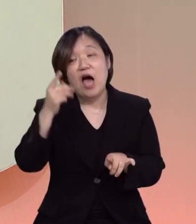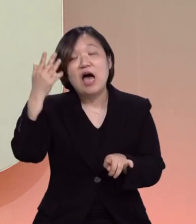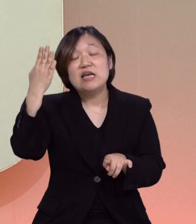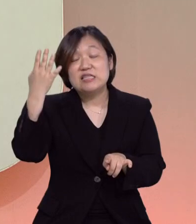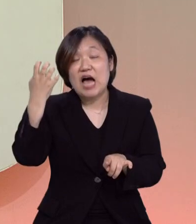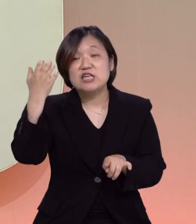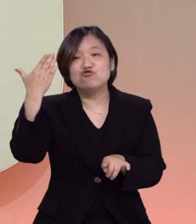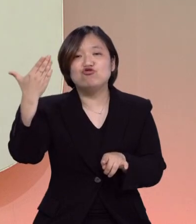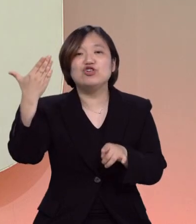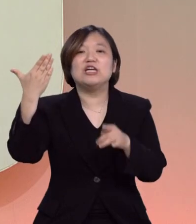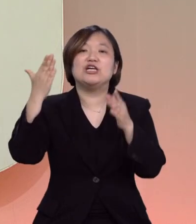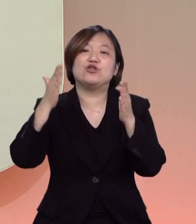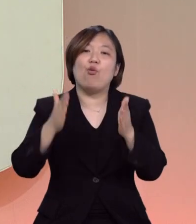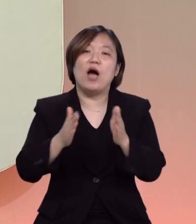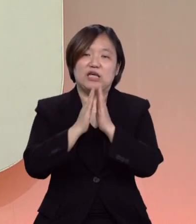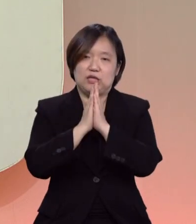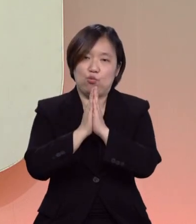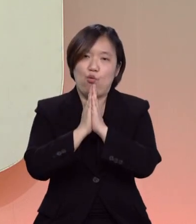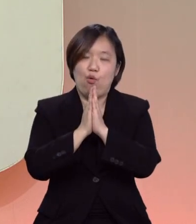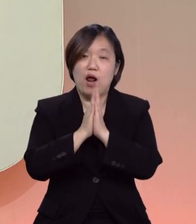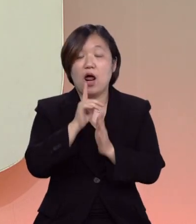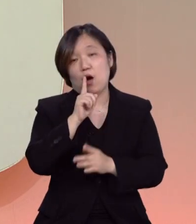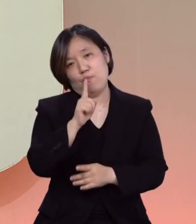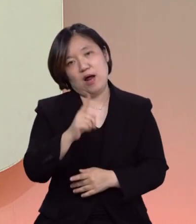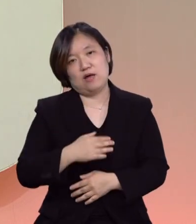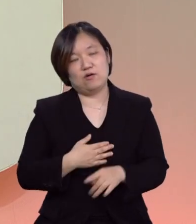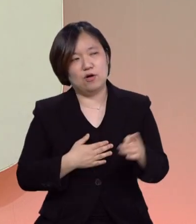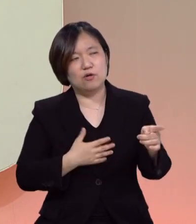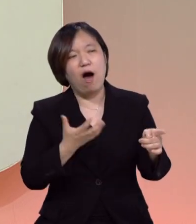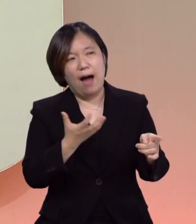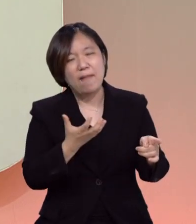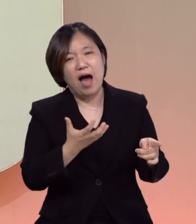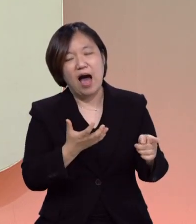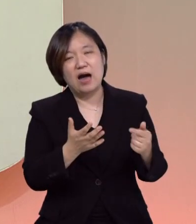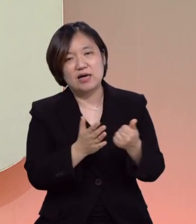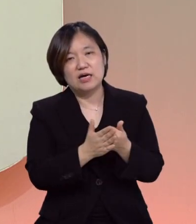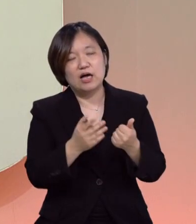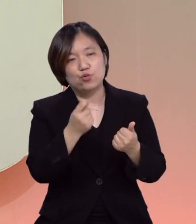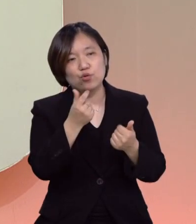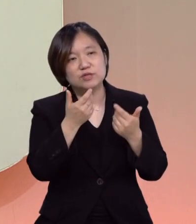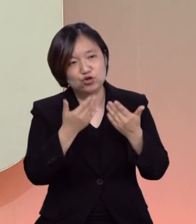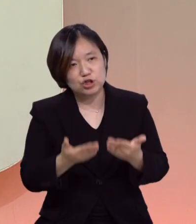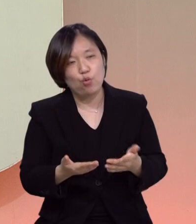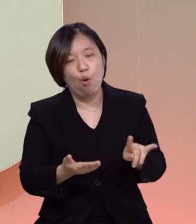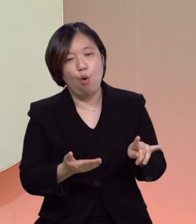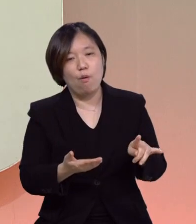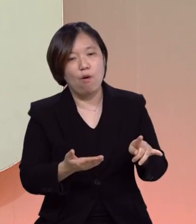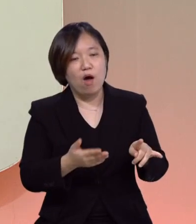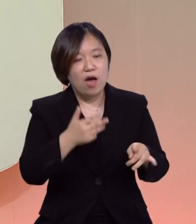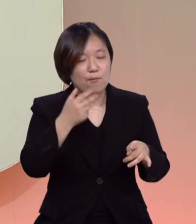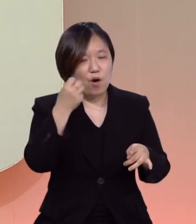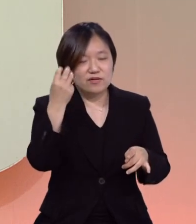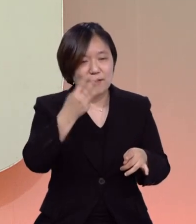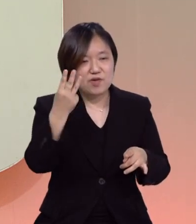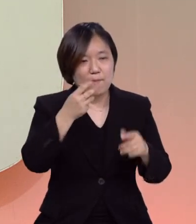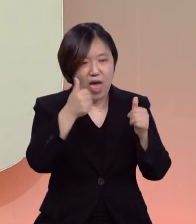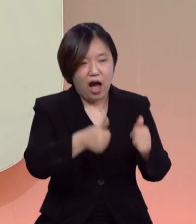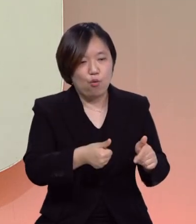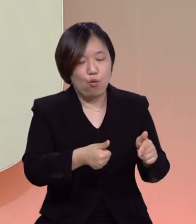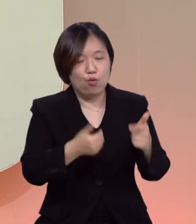그런데 몸 상태가 너무 안 좋으니까 일주일은 3,000배 하고 일주일은 쉬고